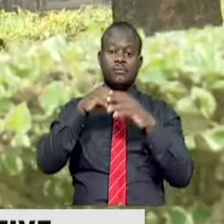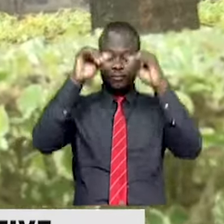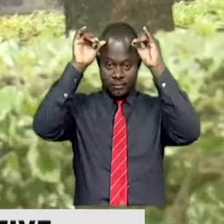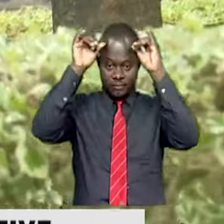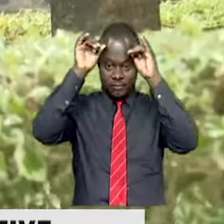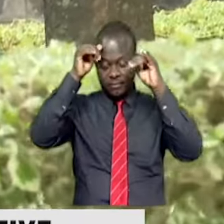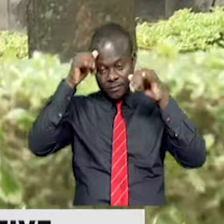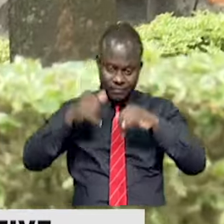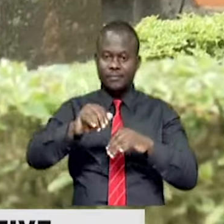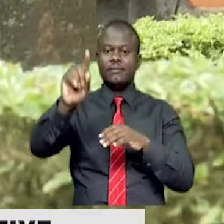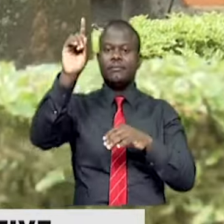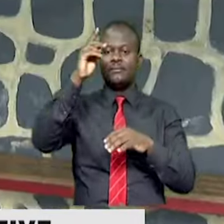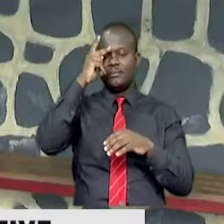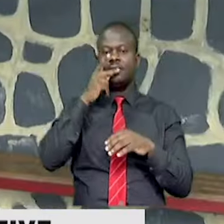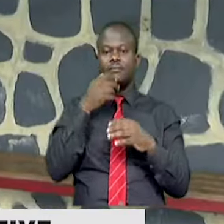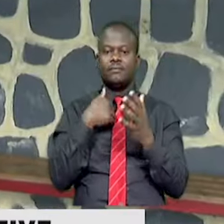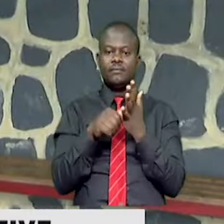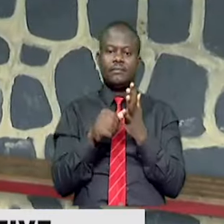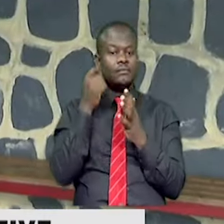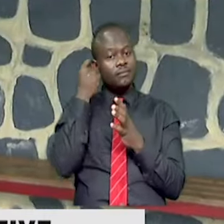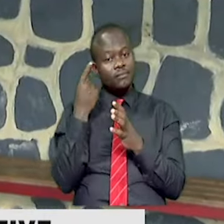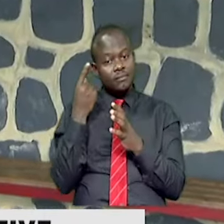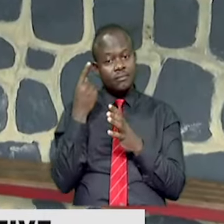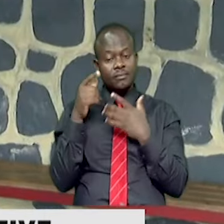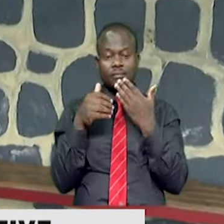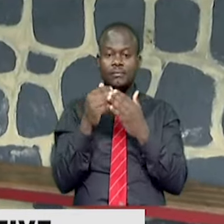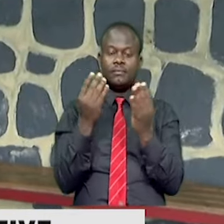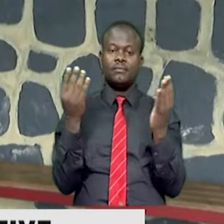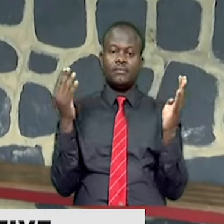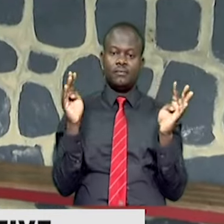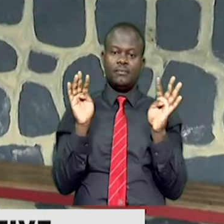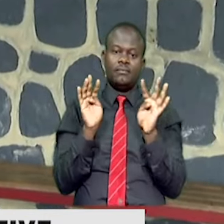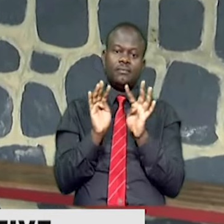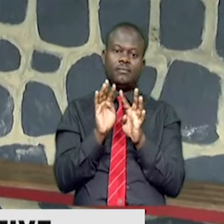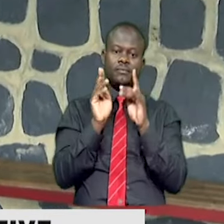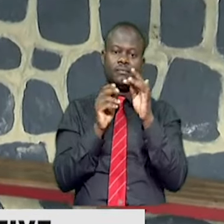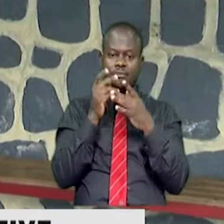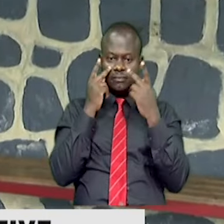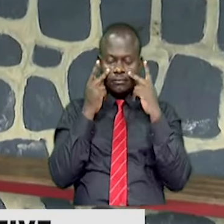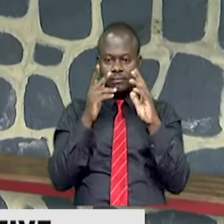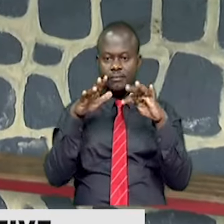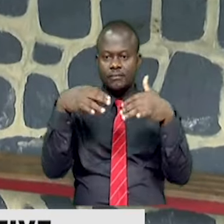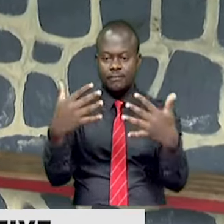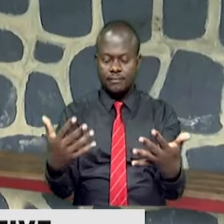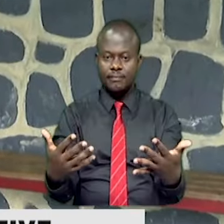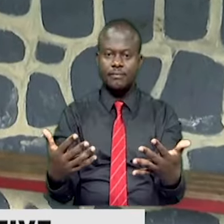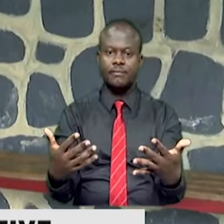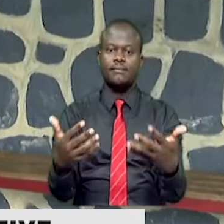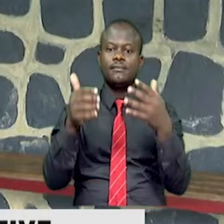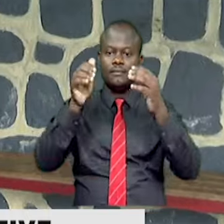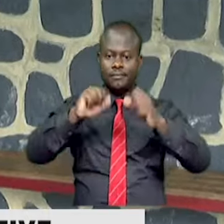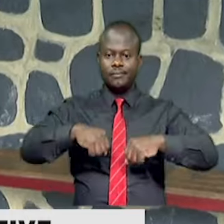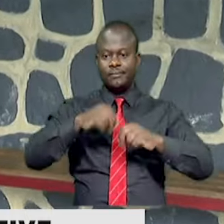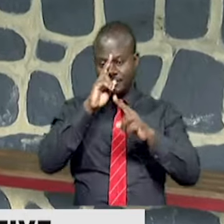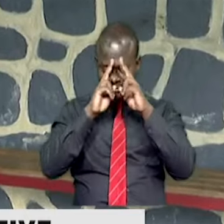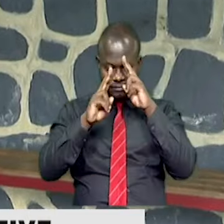irivumbuye ugasanga umubyeyi arahungabanye burya rero hazitiye abantu babona buryo ki baba